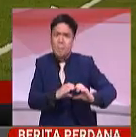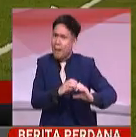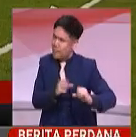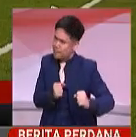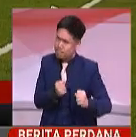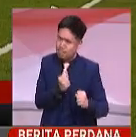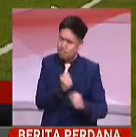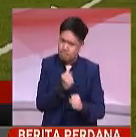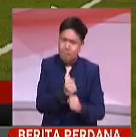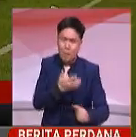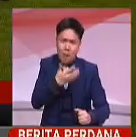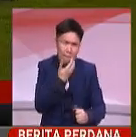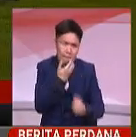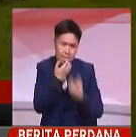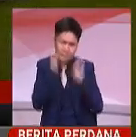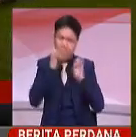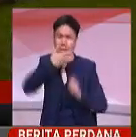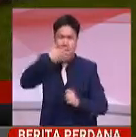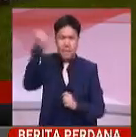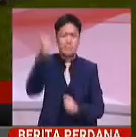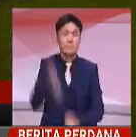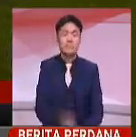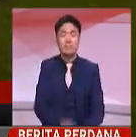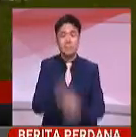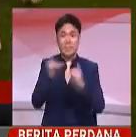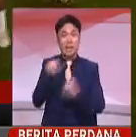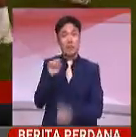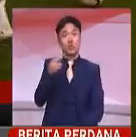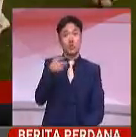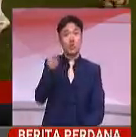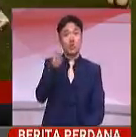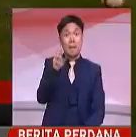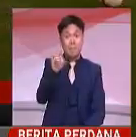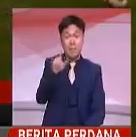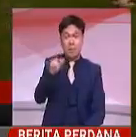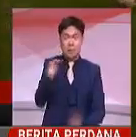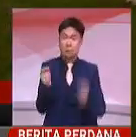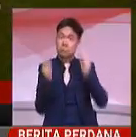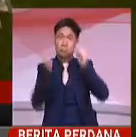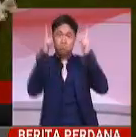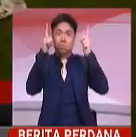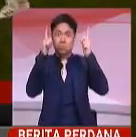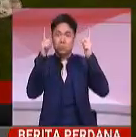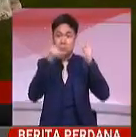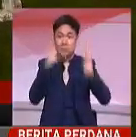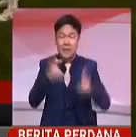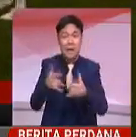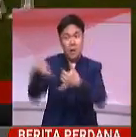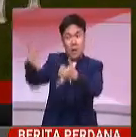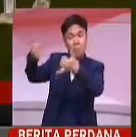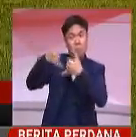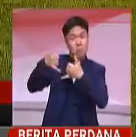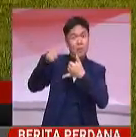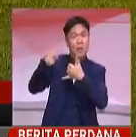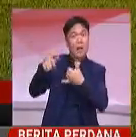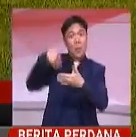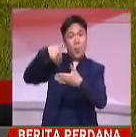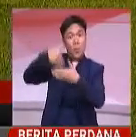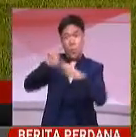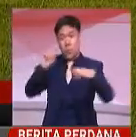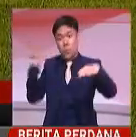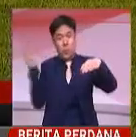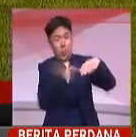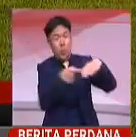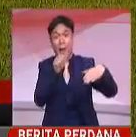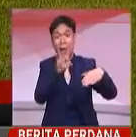lah untuk pasukan. Muhammad Shahmi sebelum ini pernah melakar kejutan dengan penerimaan anugerah gol terbaik